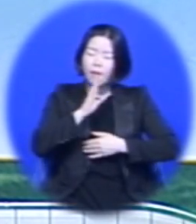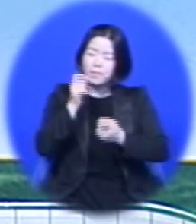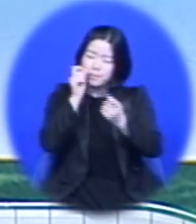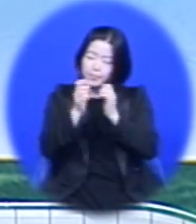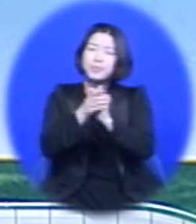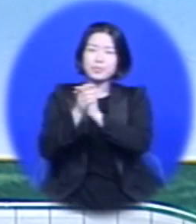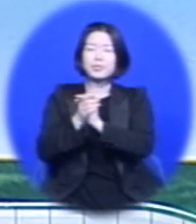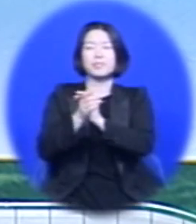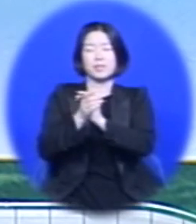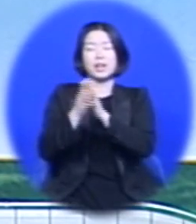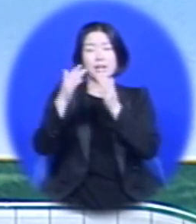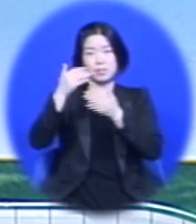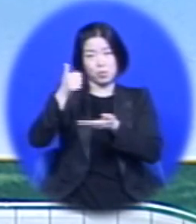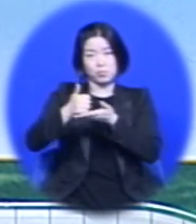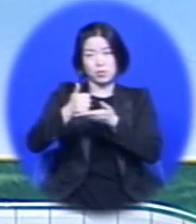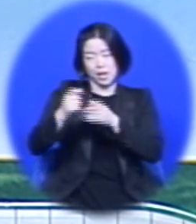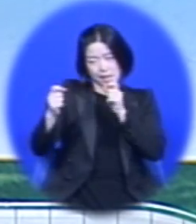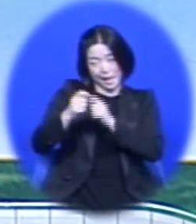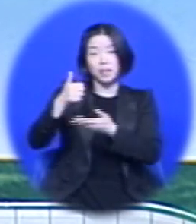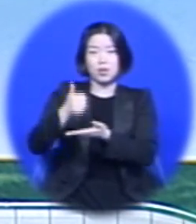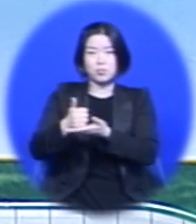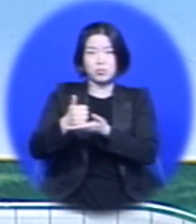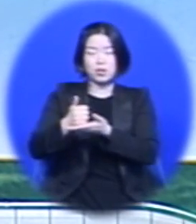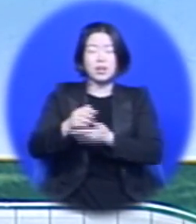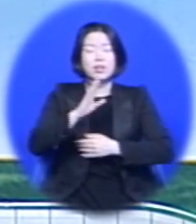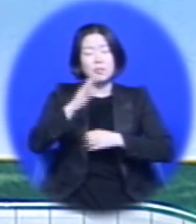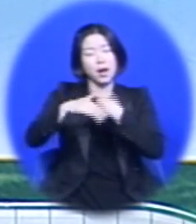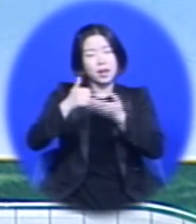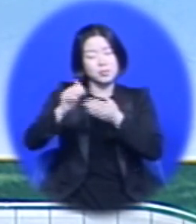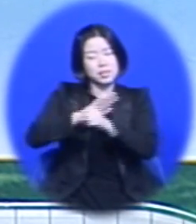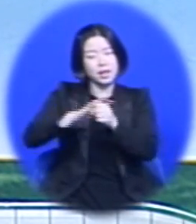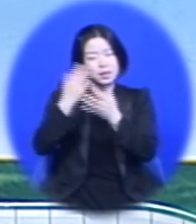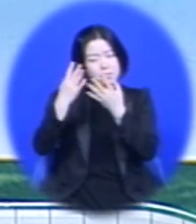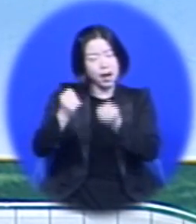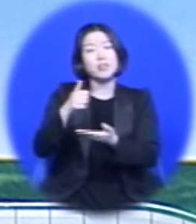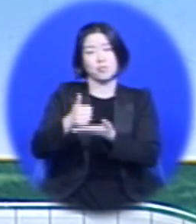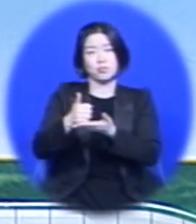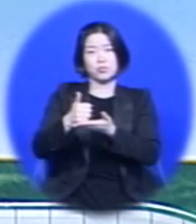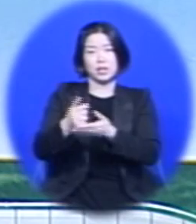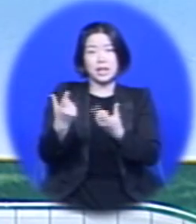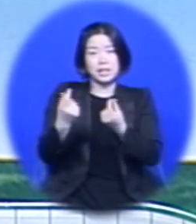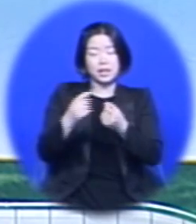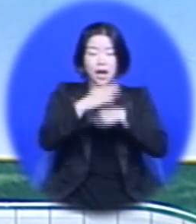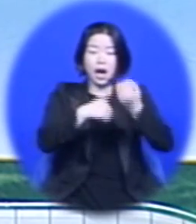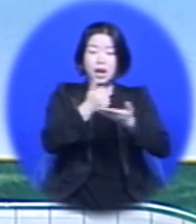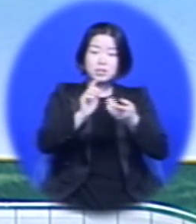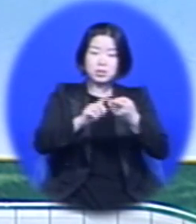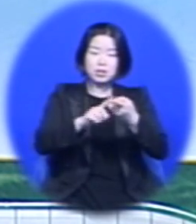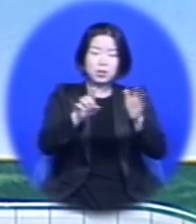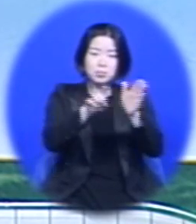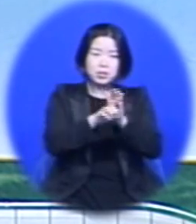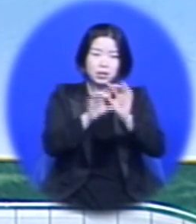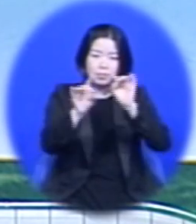분입니다. 하나님은 아주 가까우신 분입니다. 하나님은 아주 사랑이 많으신 분입니다. 이렇게 하나님에 대해서 믿는